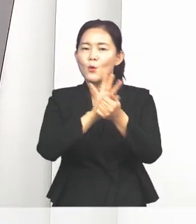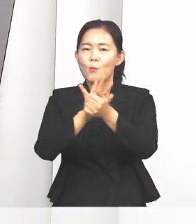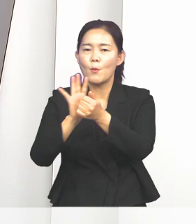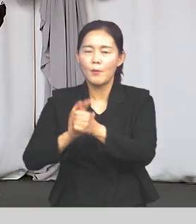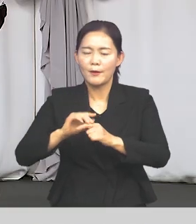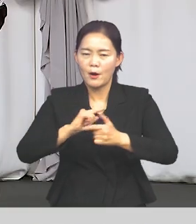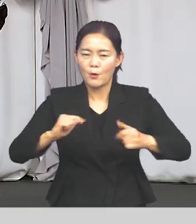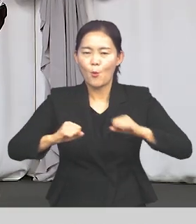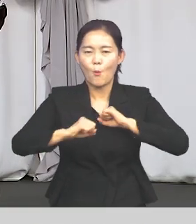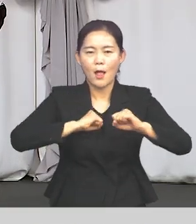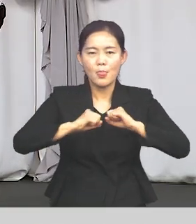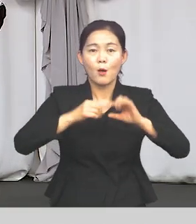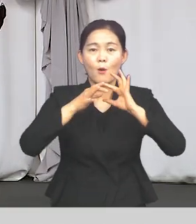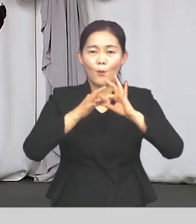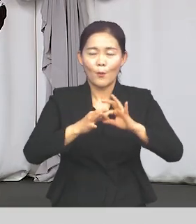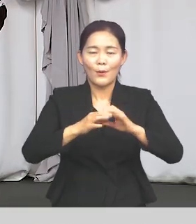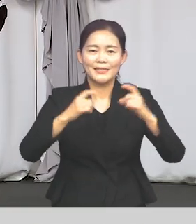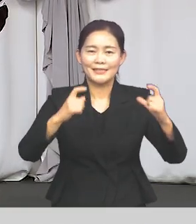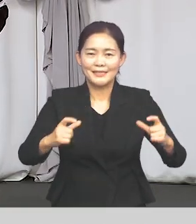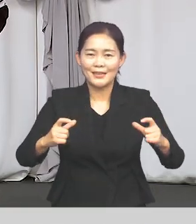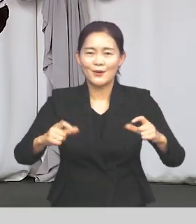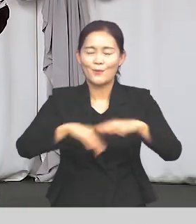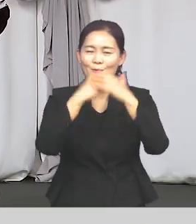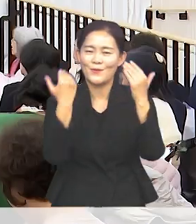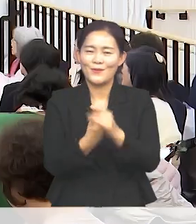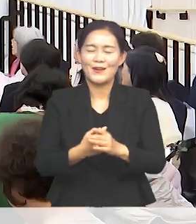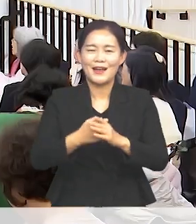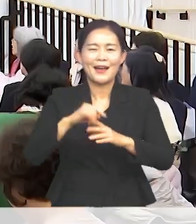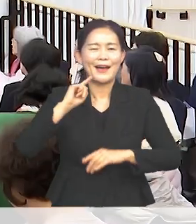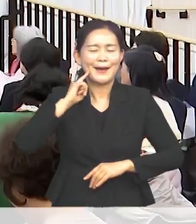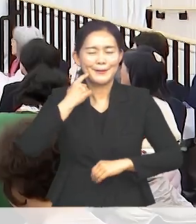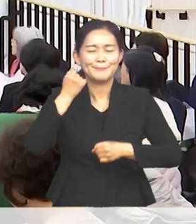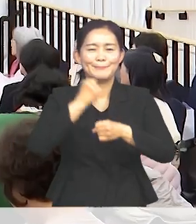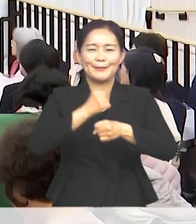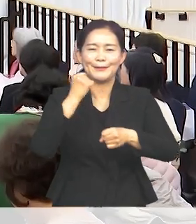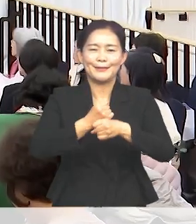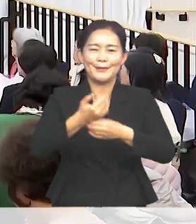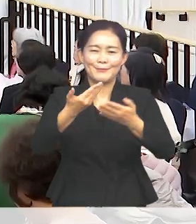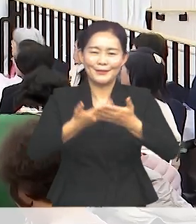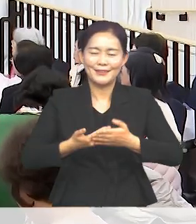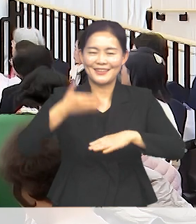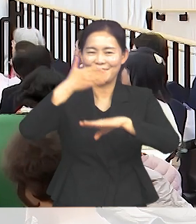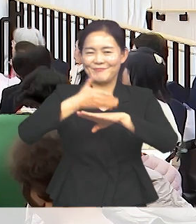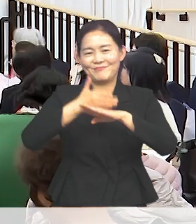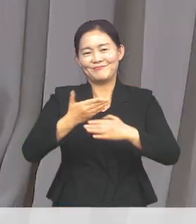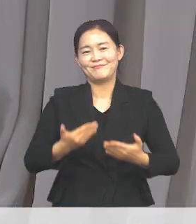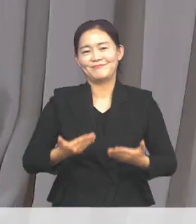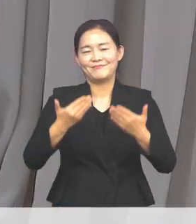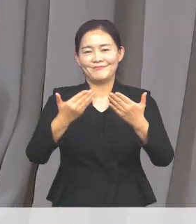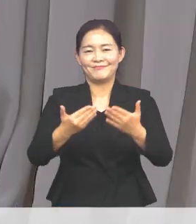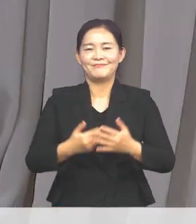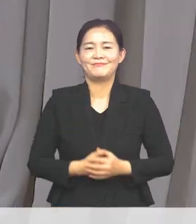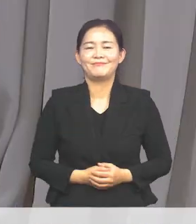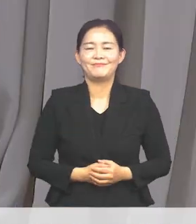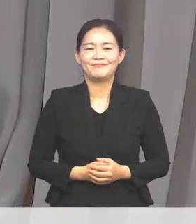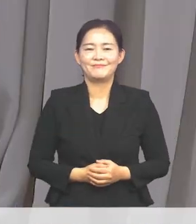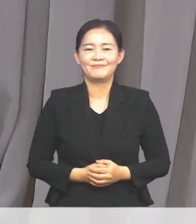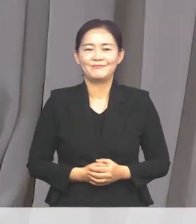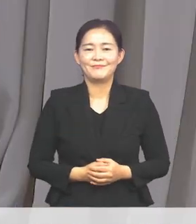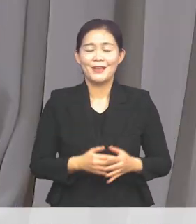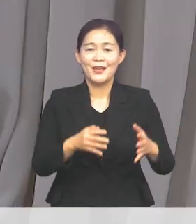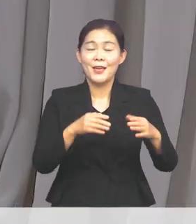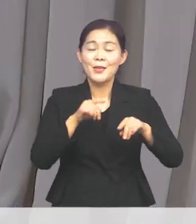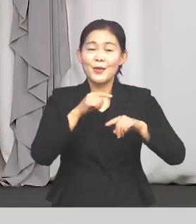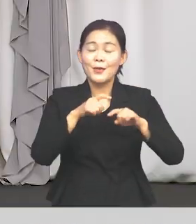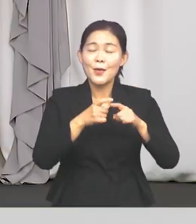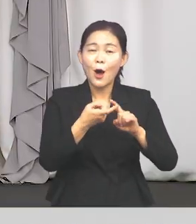돌봄 등 각 단체마다 다양한 활동을 통해 지역을 더욱 빛나고 아름답게 가꿔주셔서 감사드린다고 말했습니다.